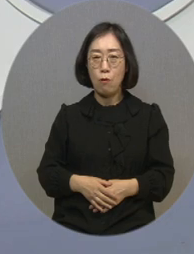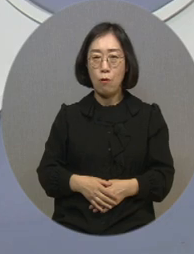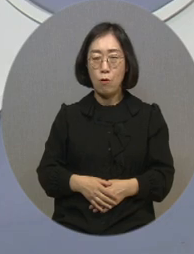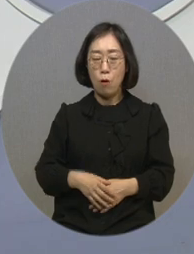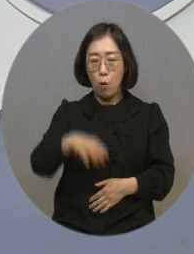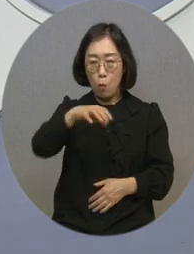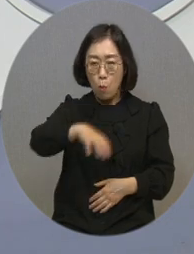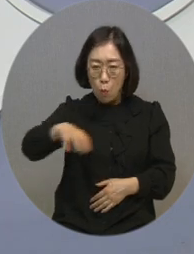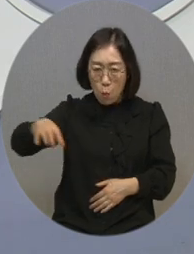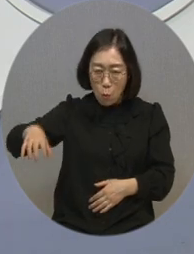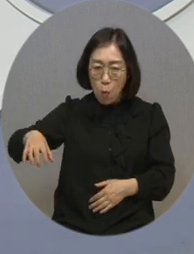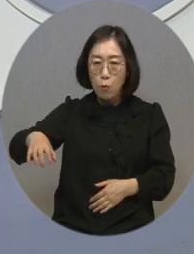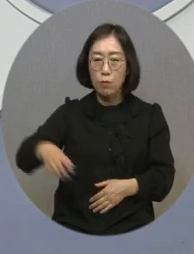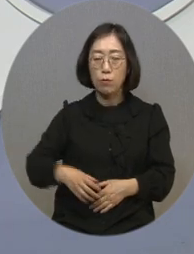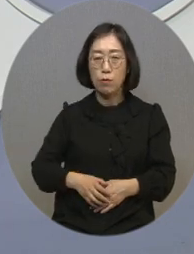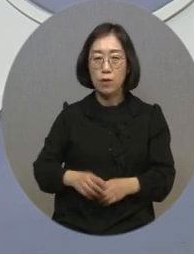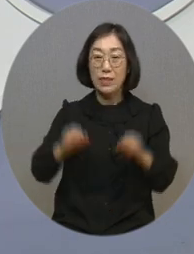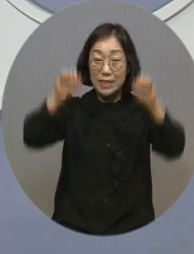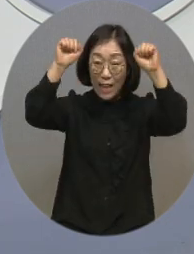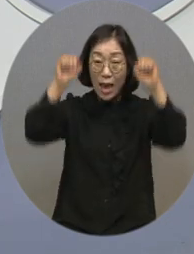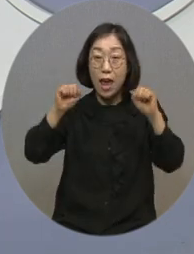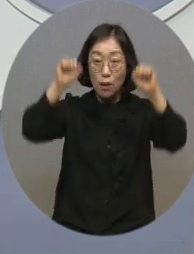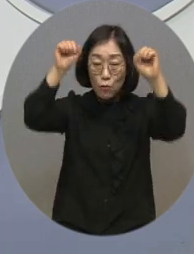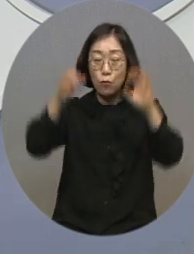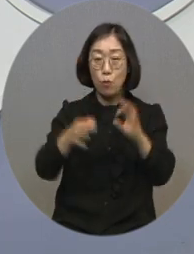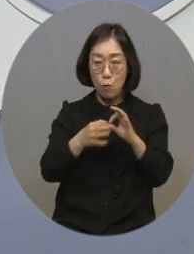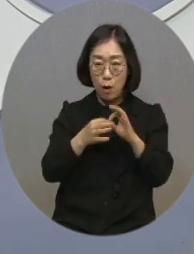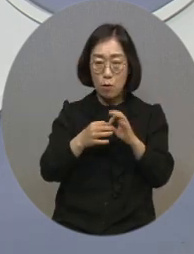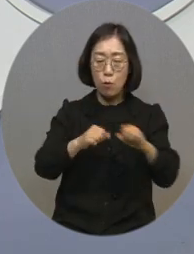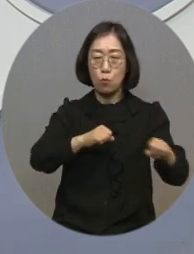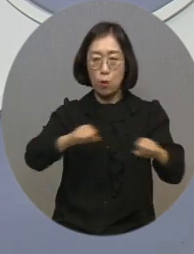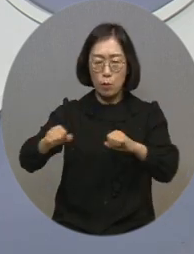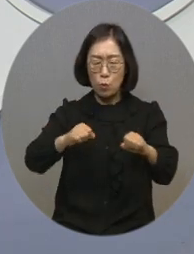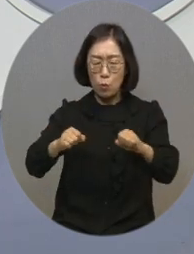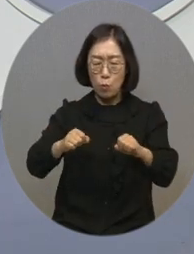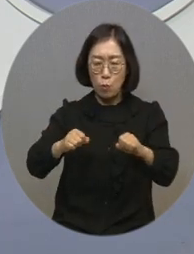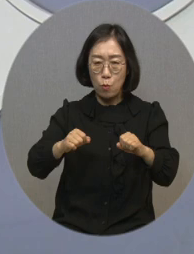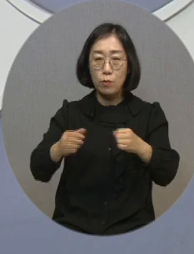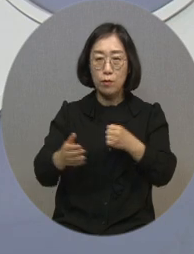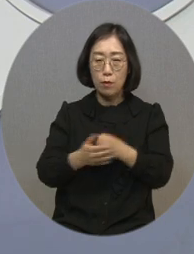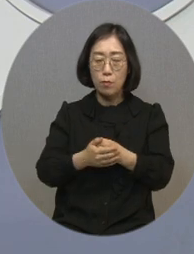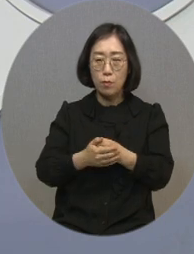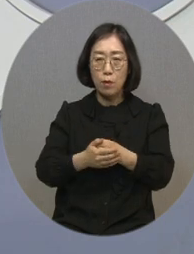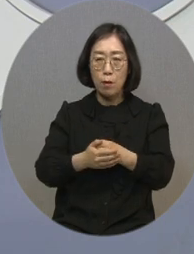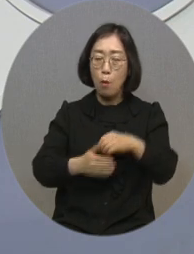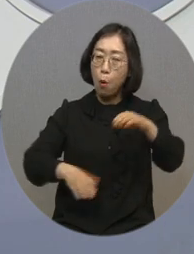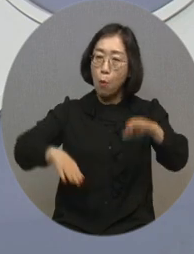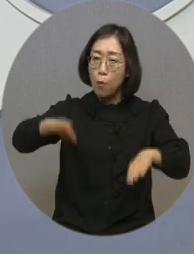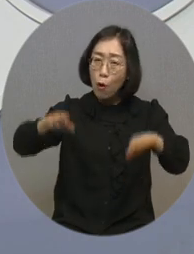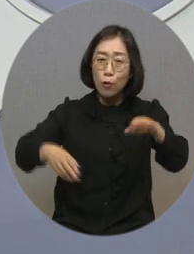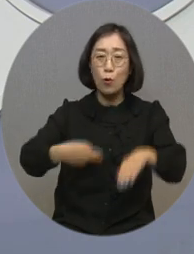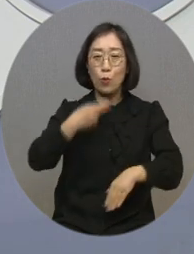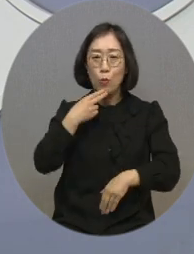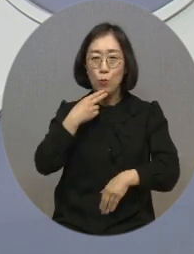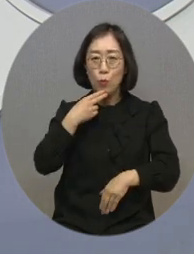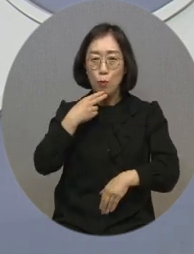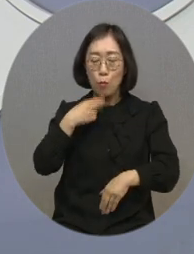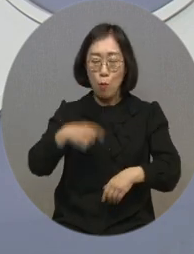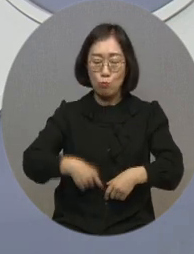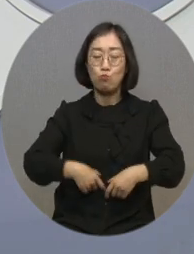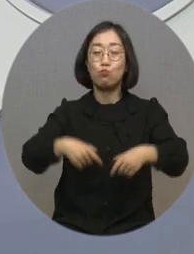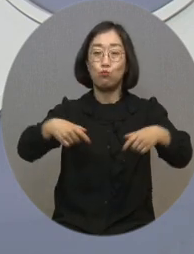그런 이제 스포츠, 체육계 일을 하시다 보니까는 그런 편견이 아주 없었던 것 같습니다. 그래서